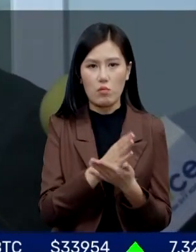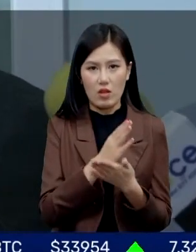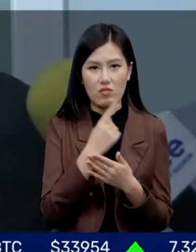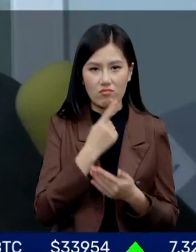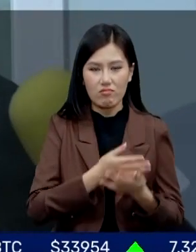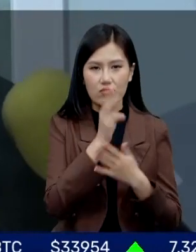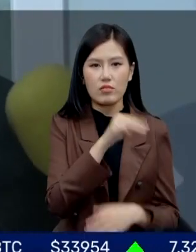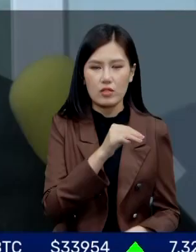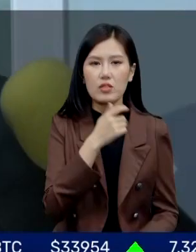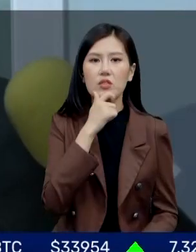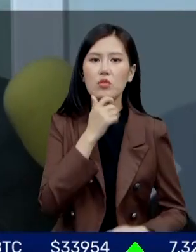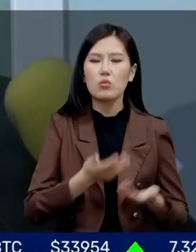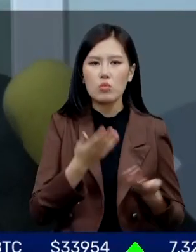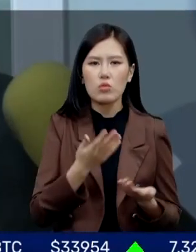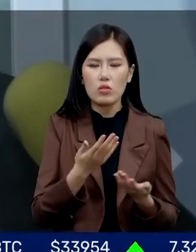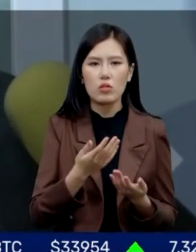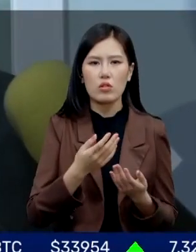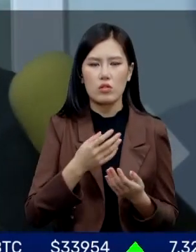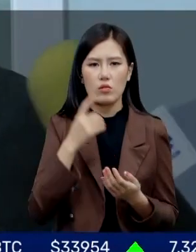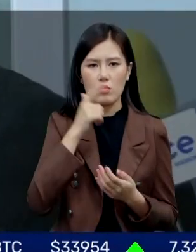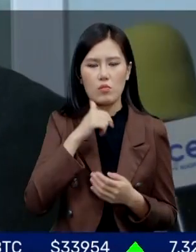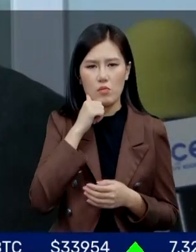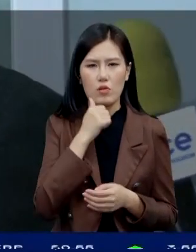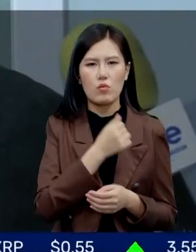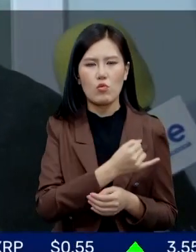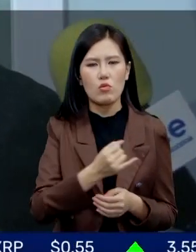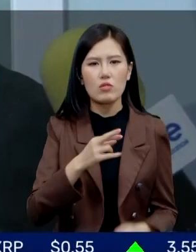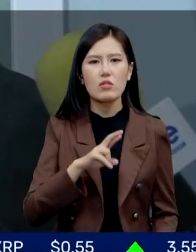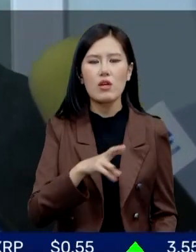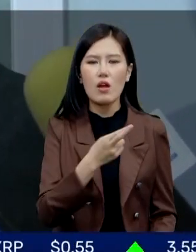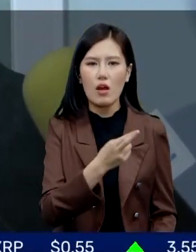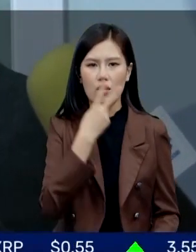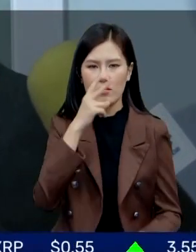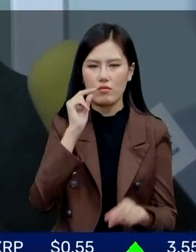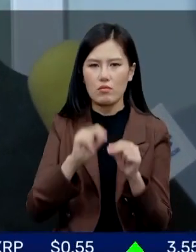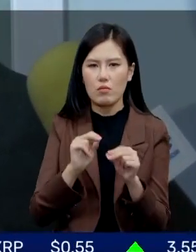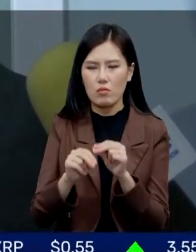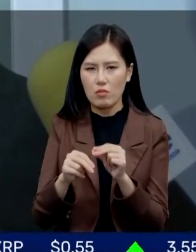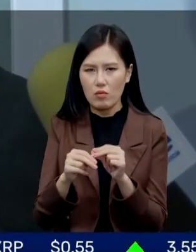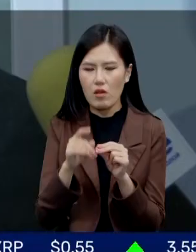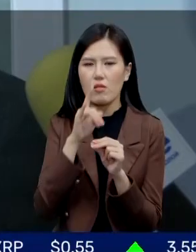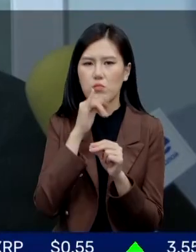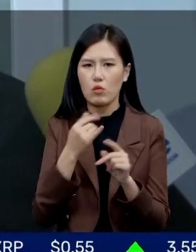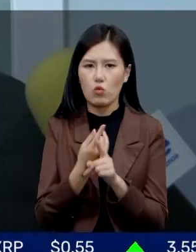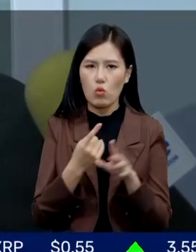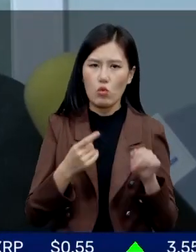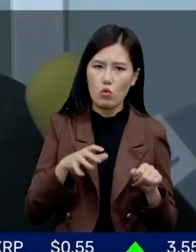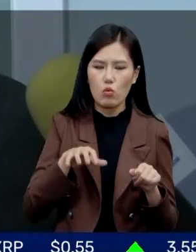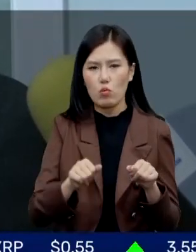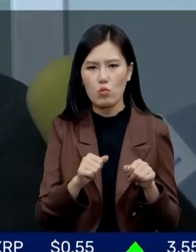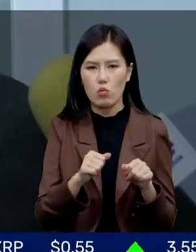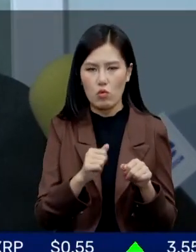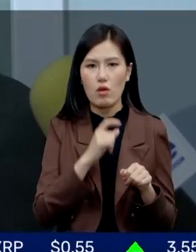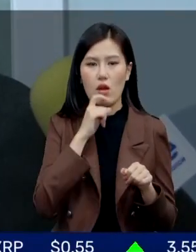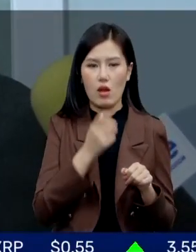үзээд энэ чалгалтын юуг аль одоо чиг үүргийнхэн дав хаашаа шилжүүлэх үүд дээр бас яригдах асуудлууд гарна. За тэрний